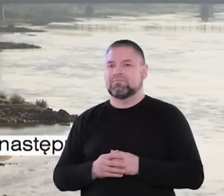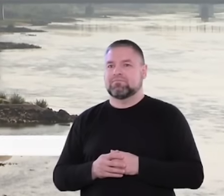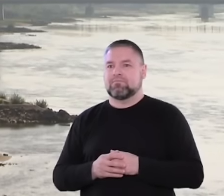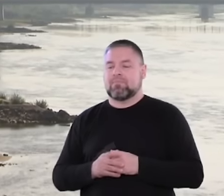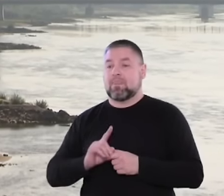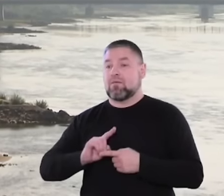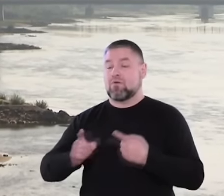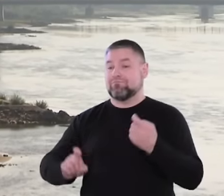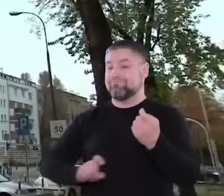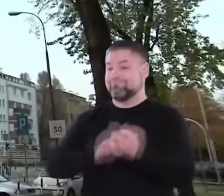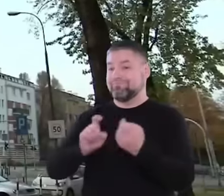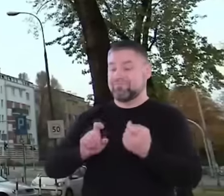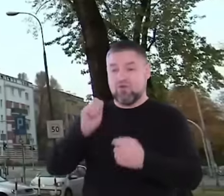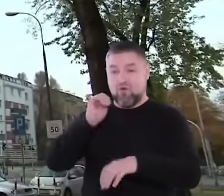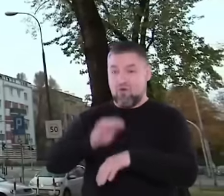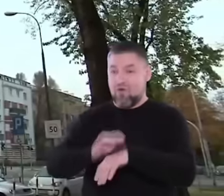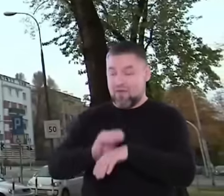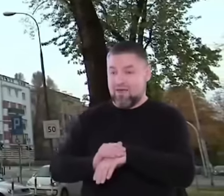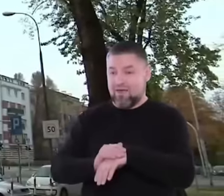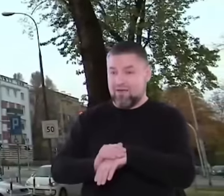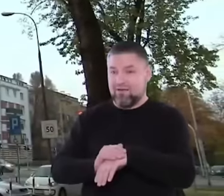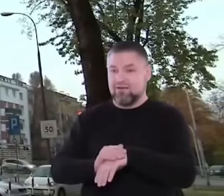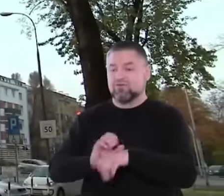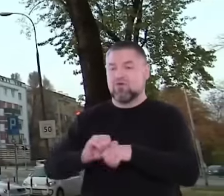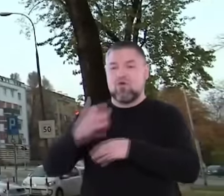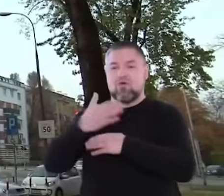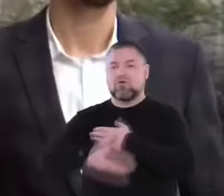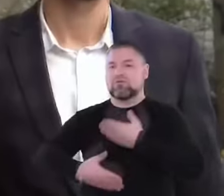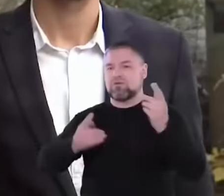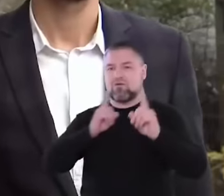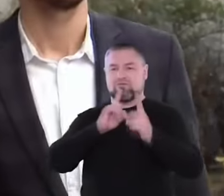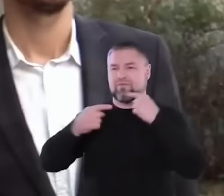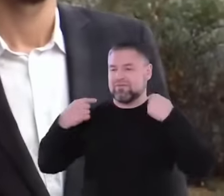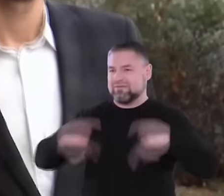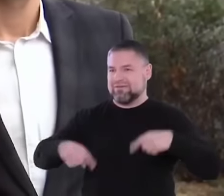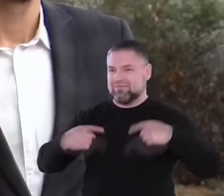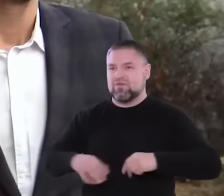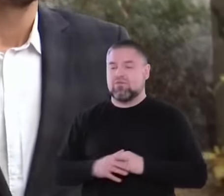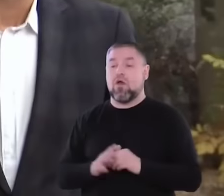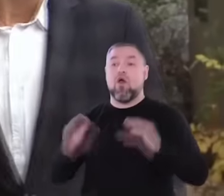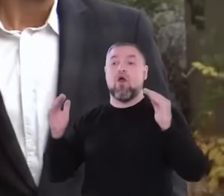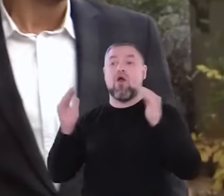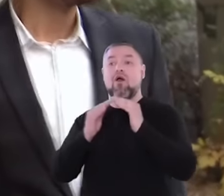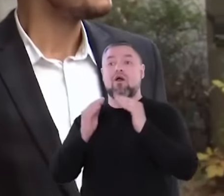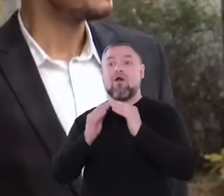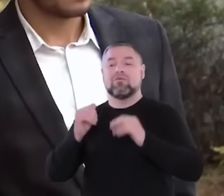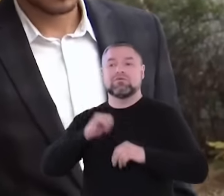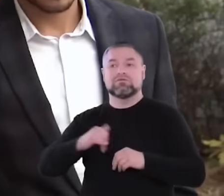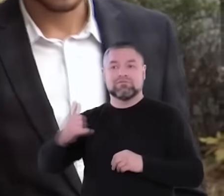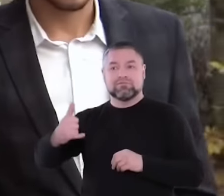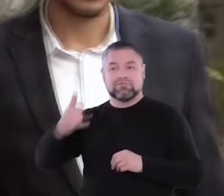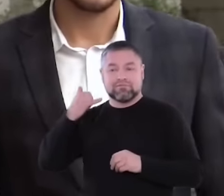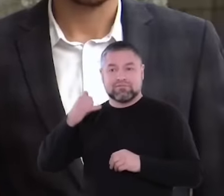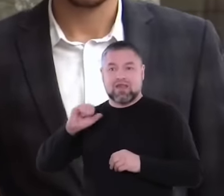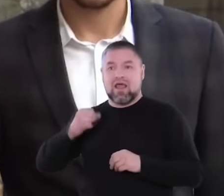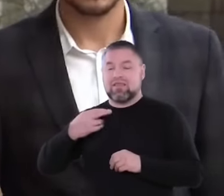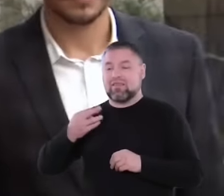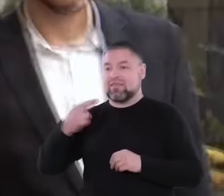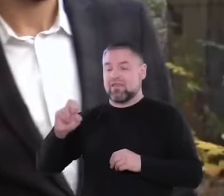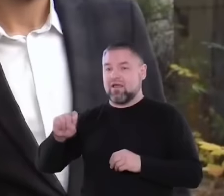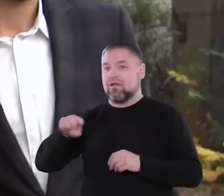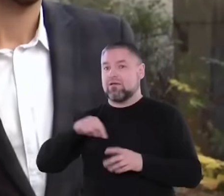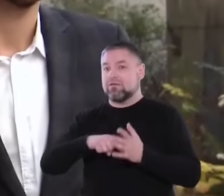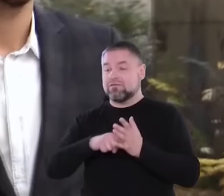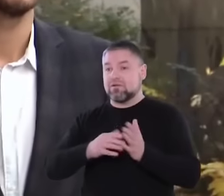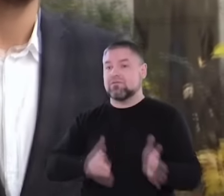Po spięciu z kolegą z pracy, Paweł do końca dnia się do niego nie odzywał. W domu czekał na telefon od Anity. Ta